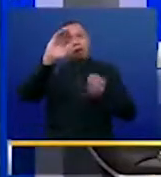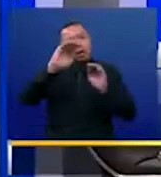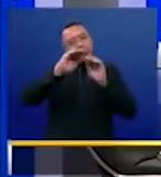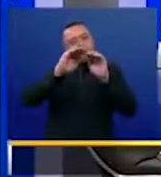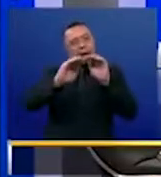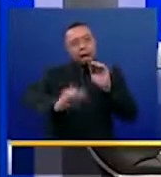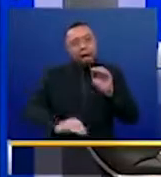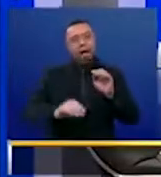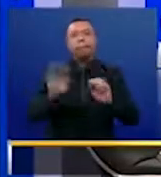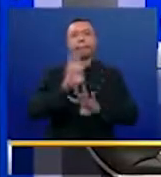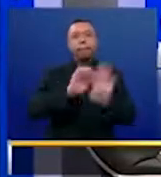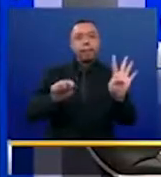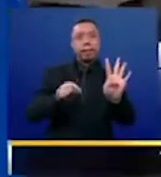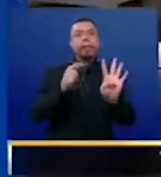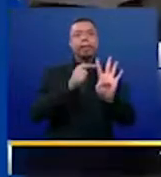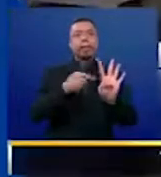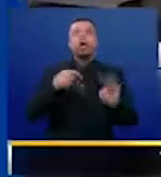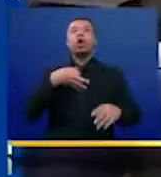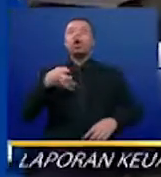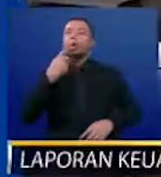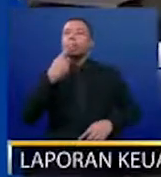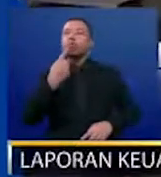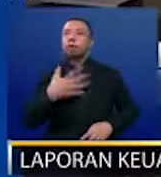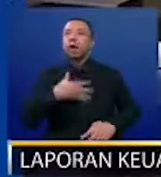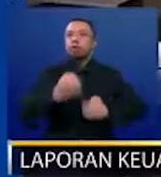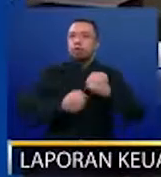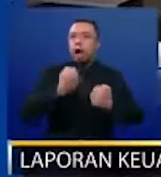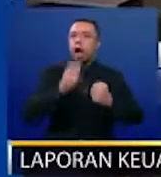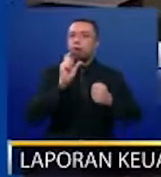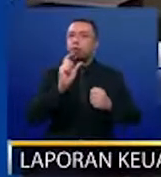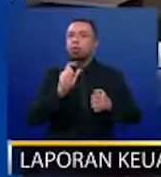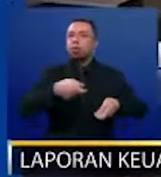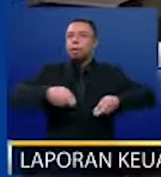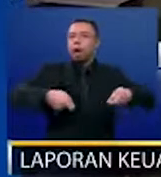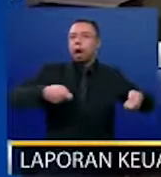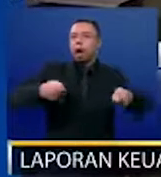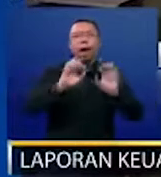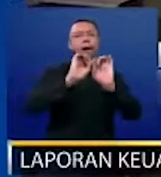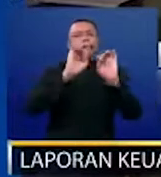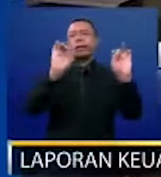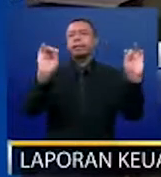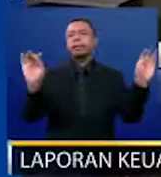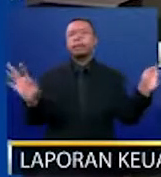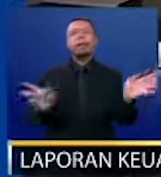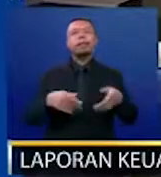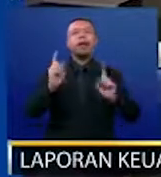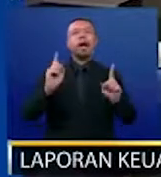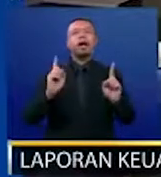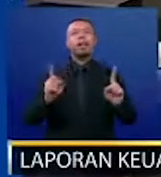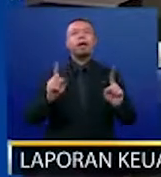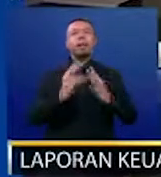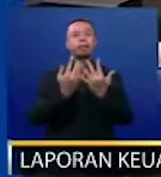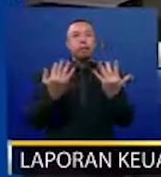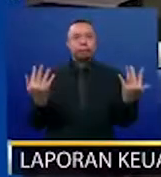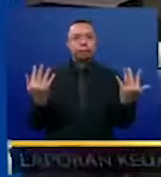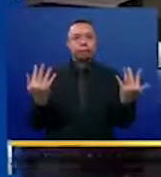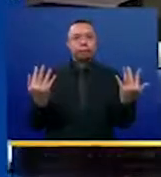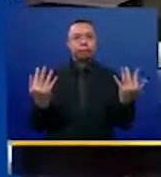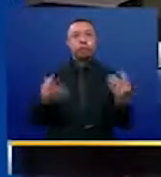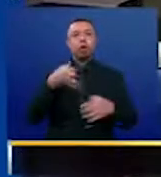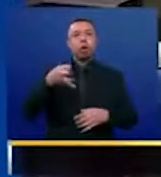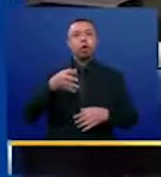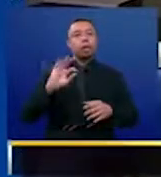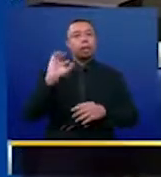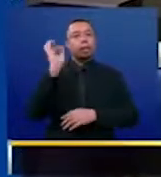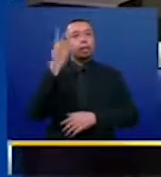Empat kota tersebut menunjukkan upaya yang cukup dalam tata kelola keberagaman identitas keagamaan warganya kota